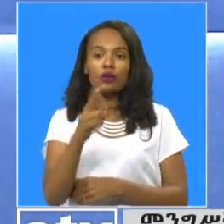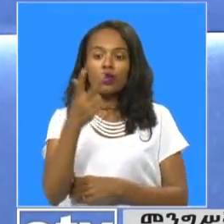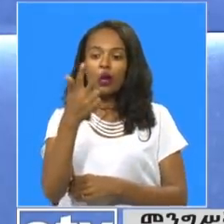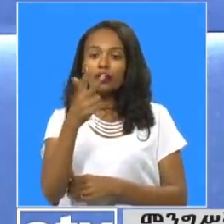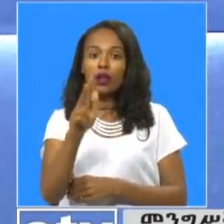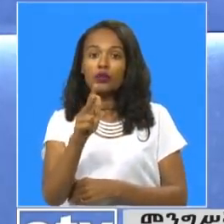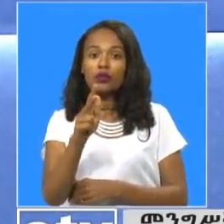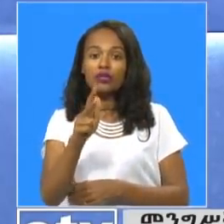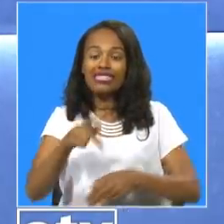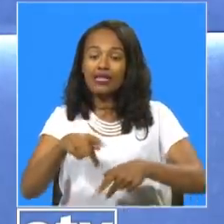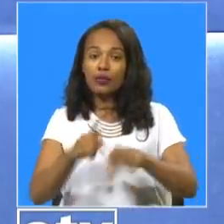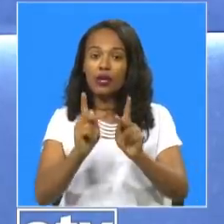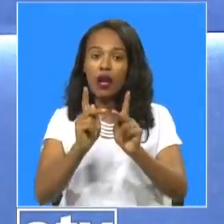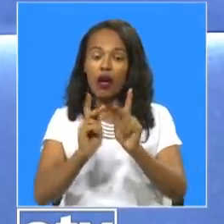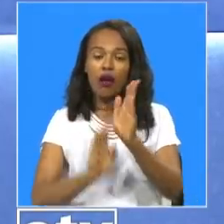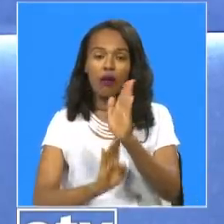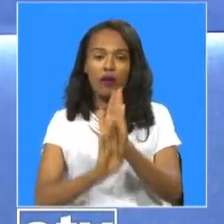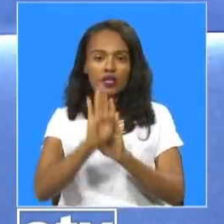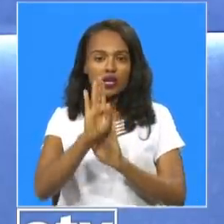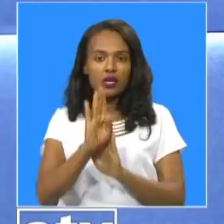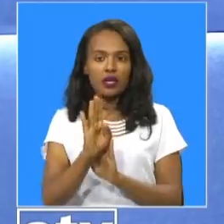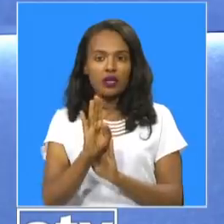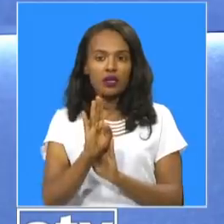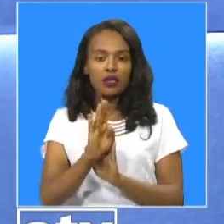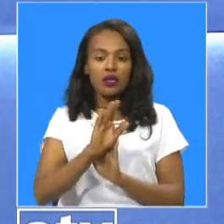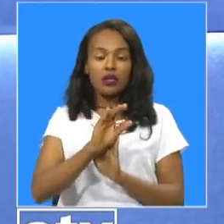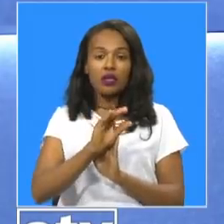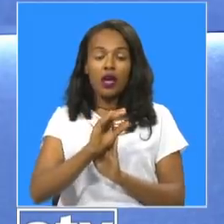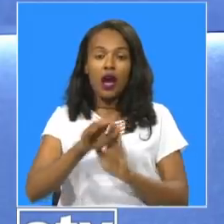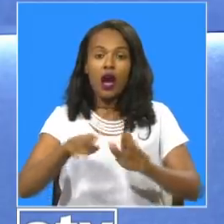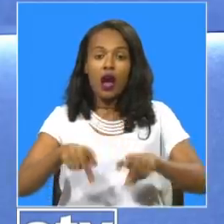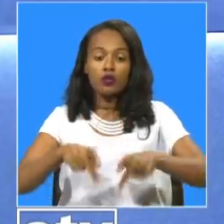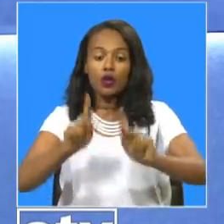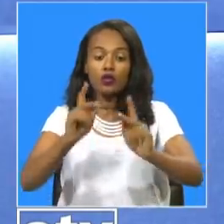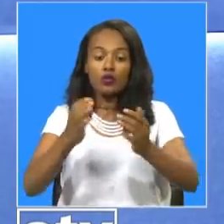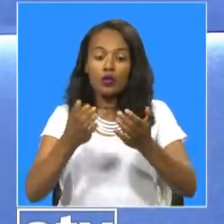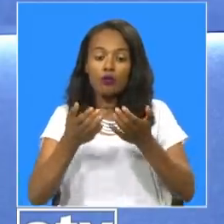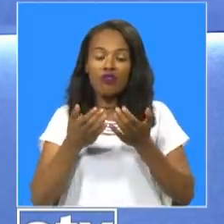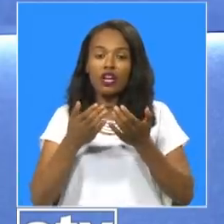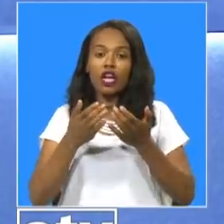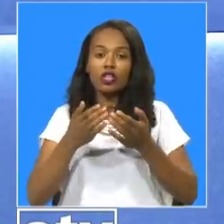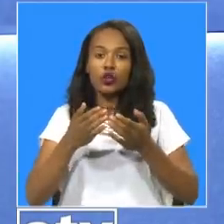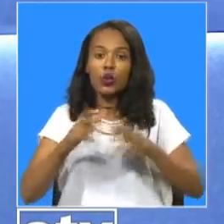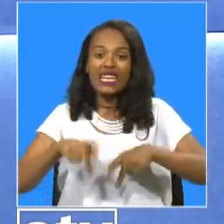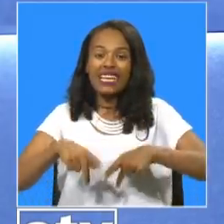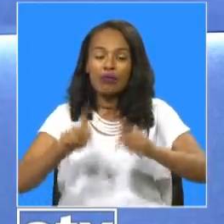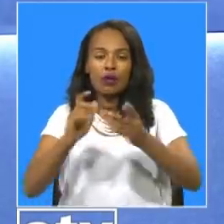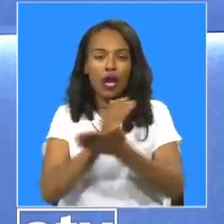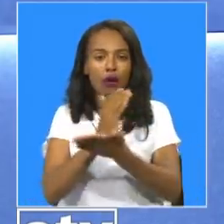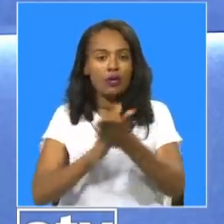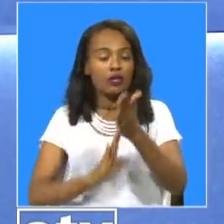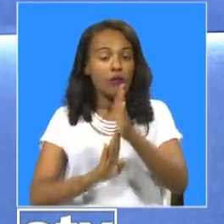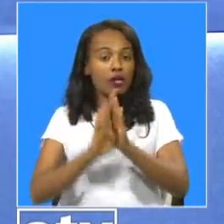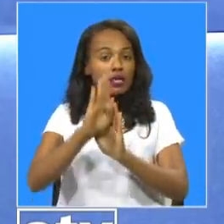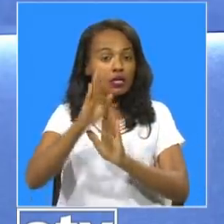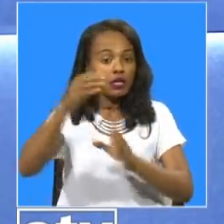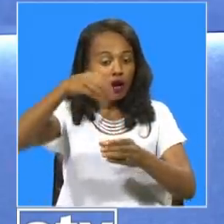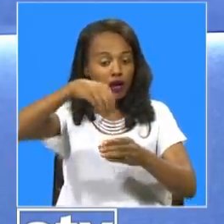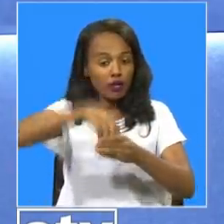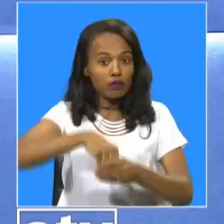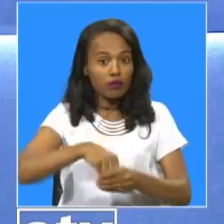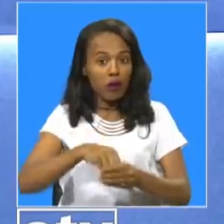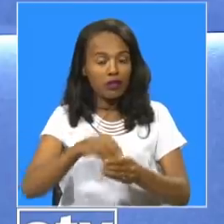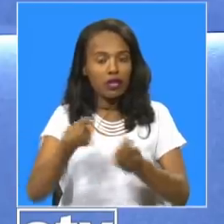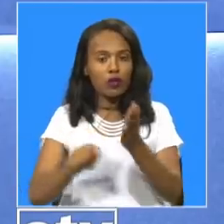የ2012-13 የግብርና ምርትን ለማሳደግ አርሶ አደሩ የሚፈልጋቸውን የግብርና ምርት ማሳደጊያ ግብአትና